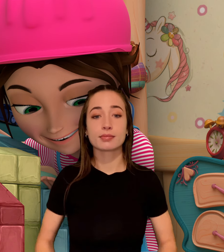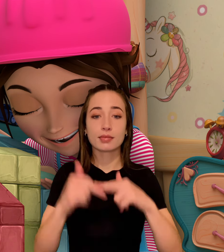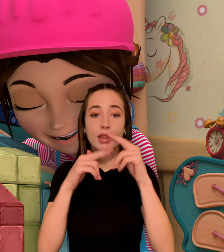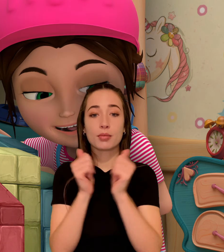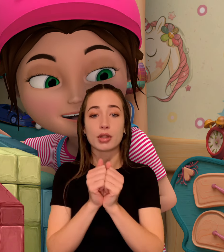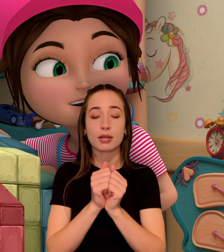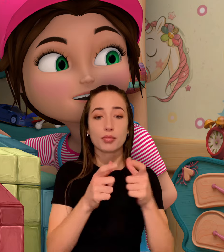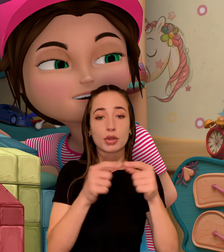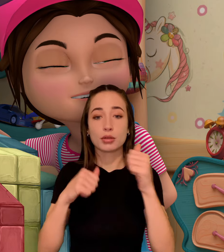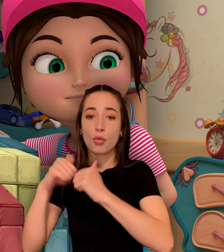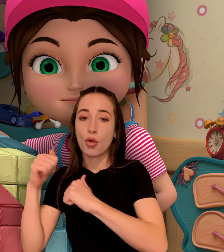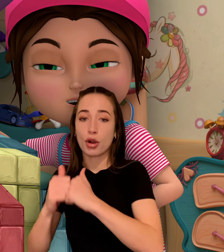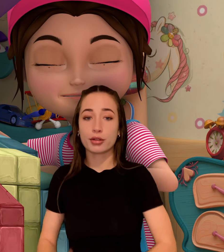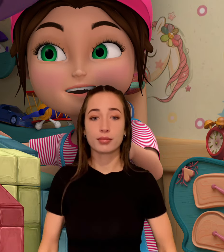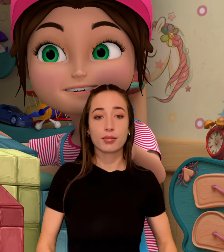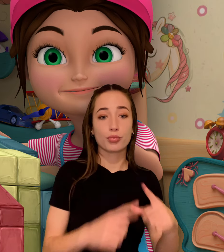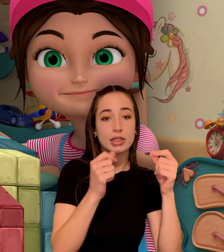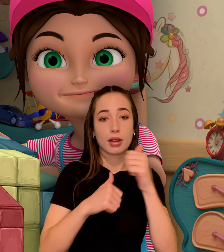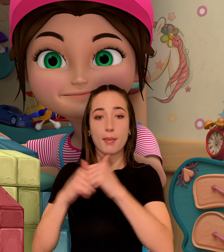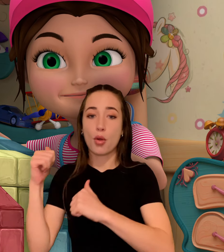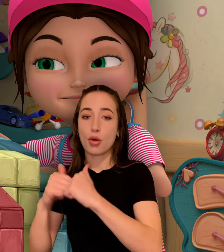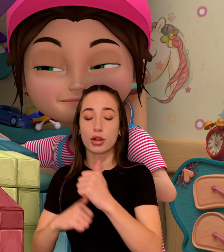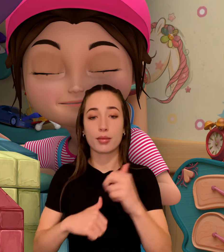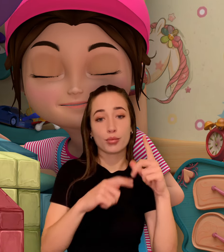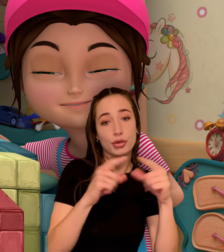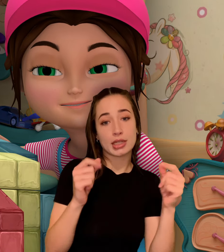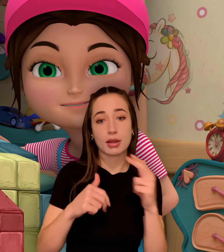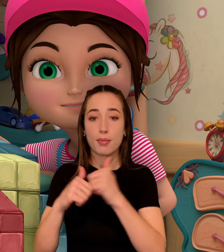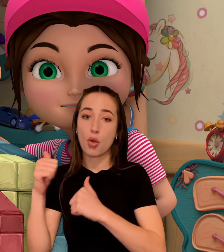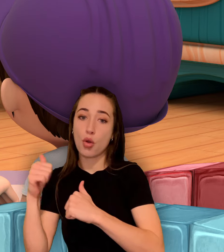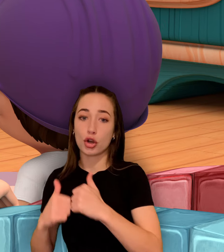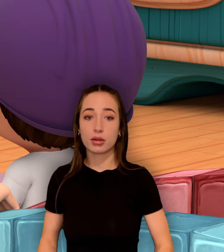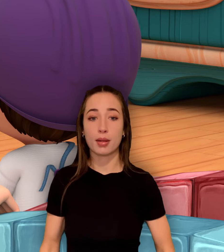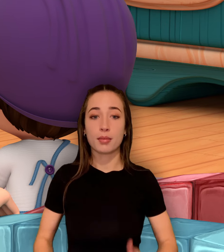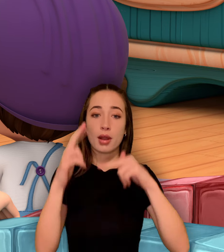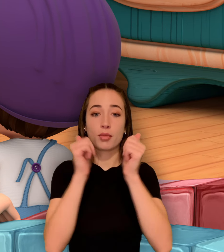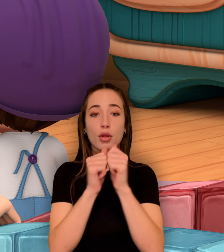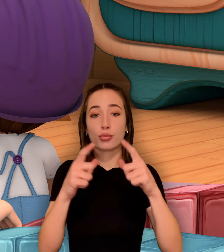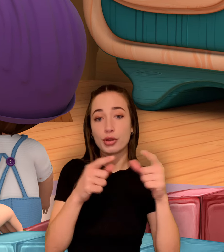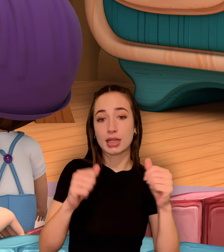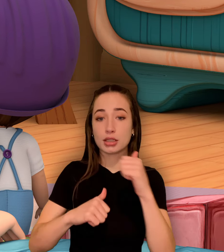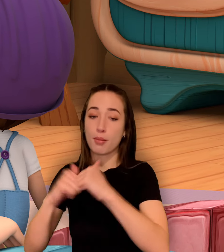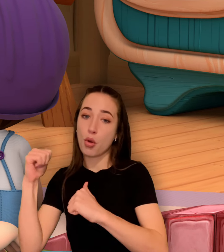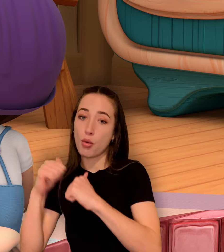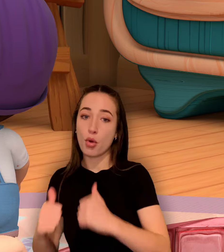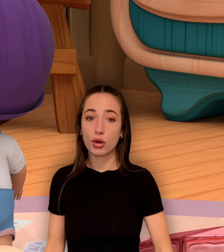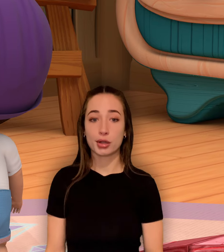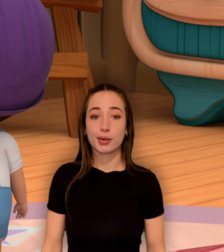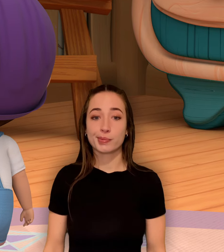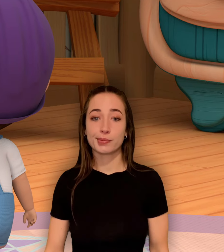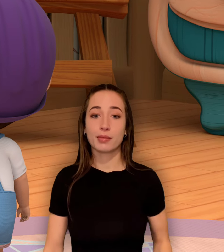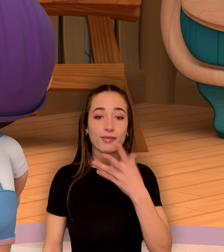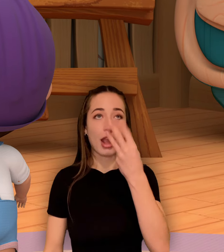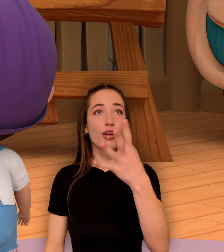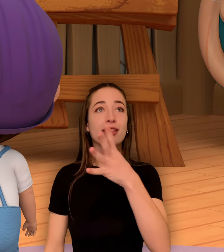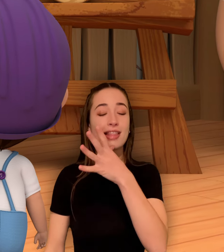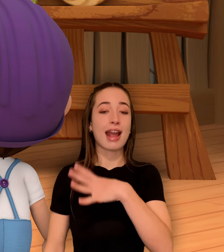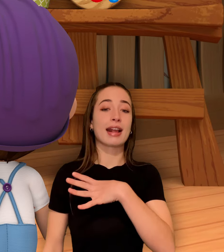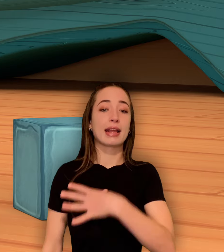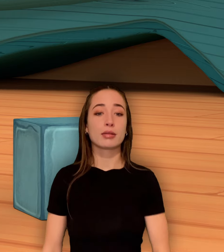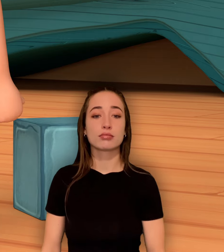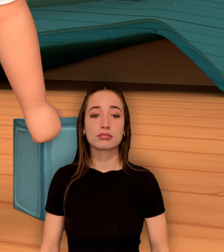ロト石でかけろかけろかけろロト石でかけろさあ